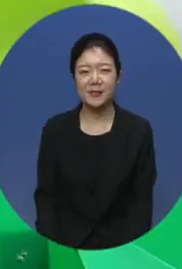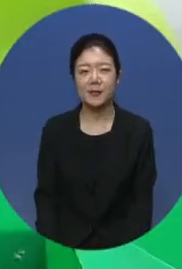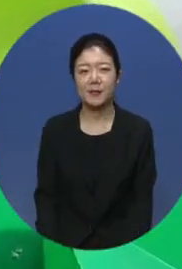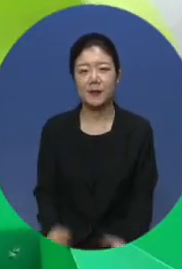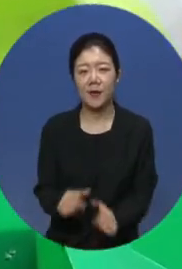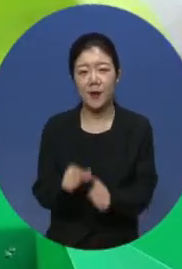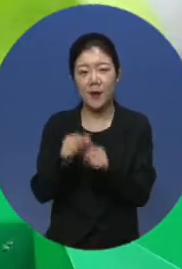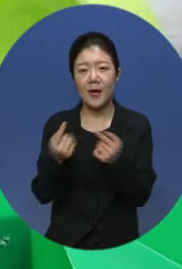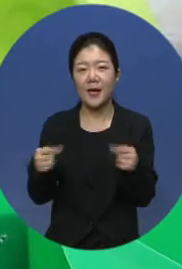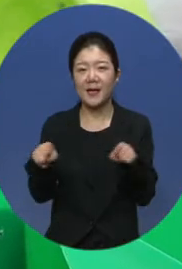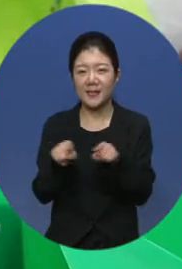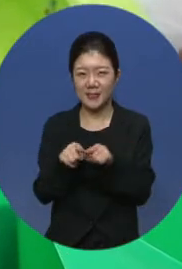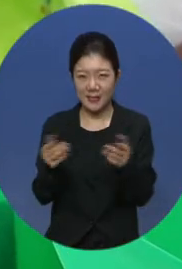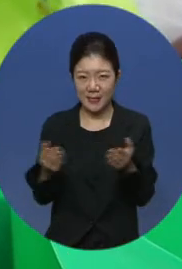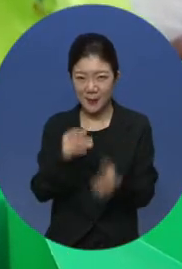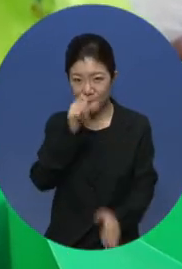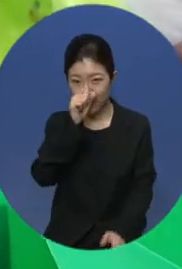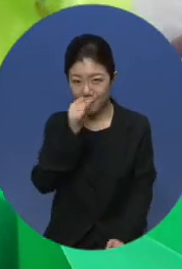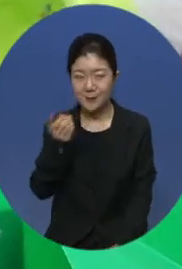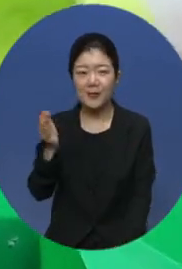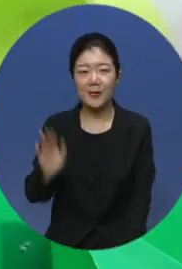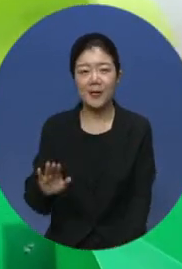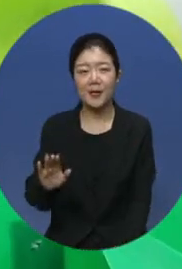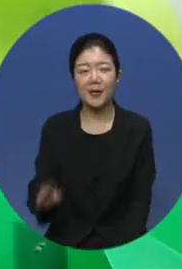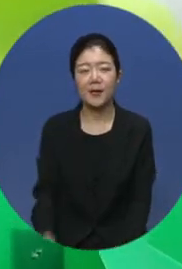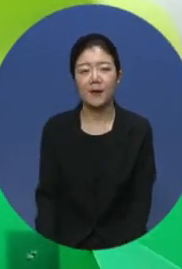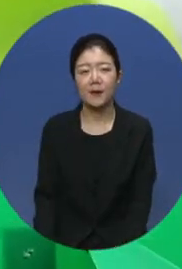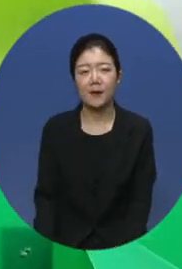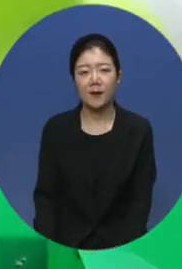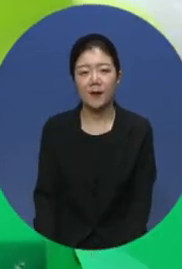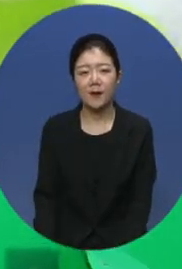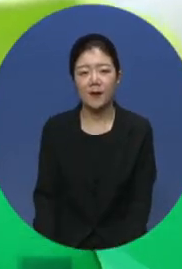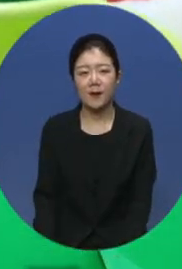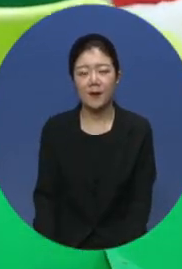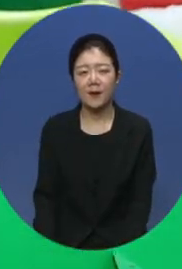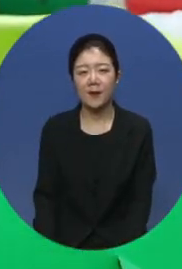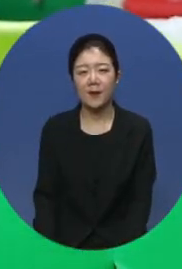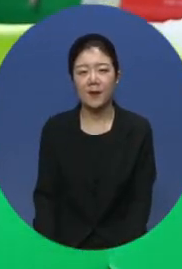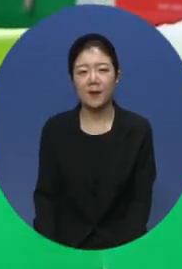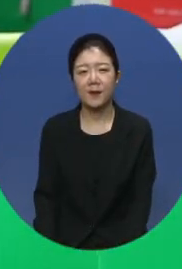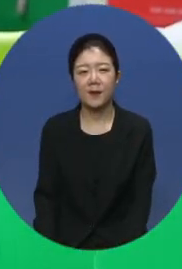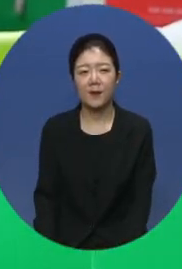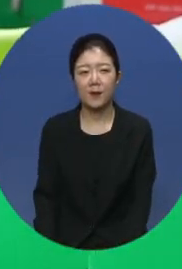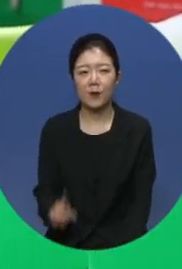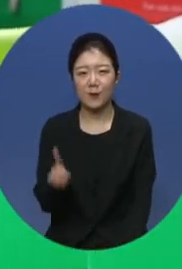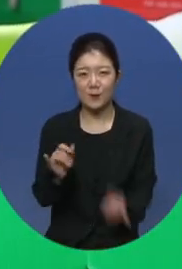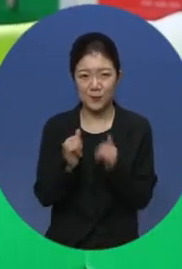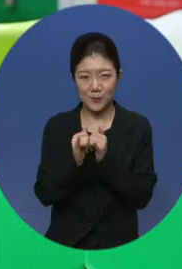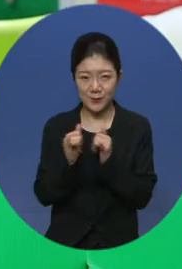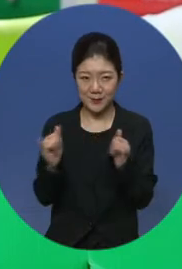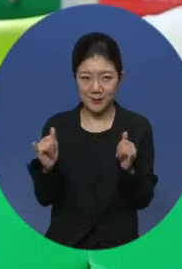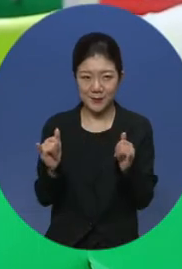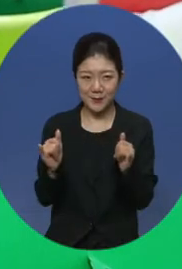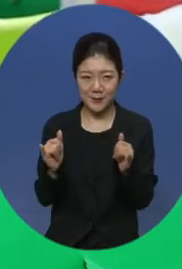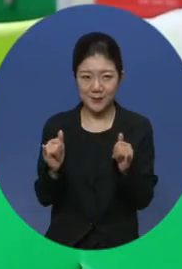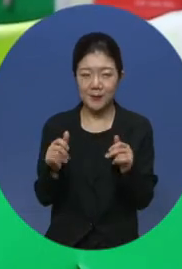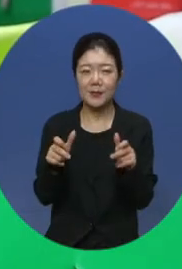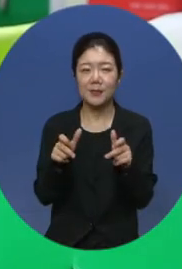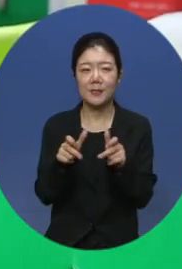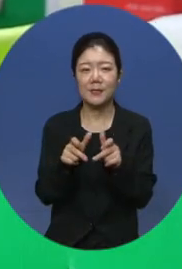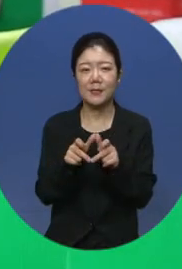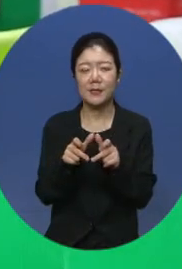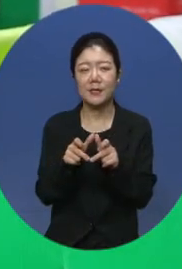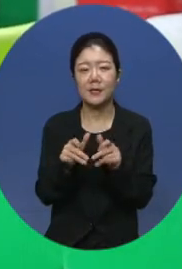채용이 되고 같이 많이 일하면 좋은데. 그렇죠. 이게 아무래도 이제 몇몇 분들은 장애인이